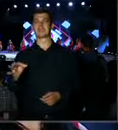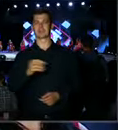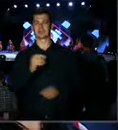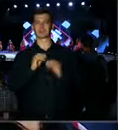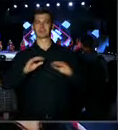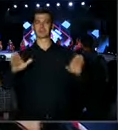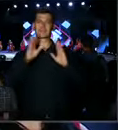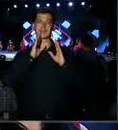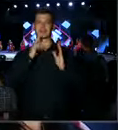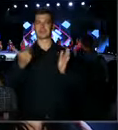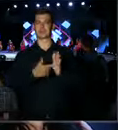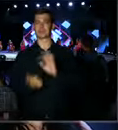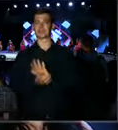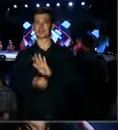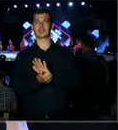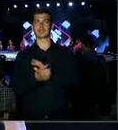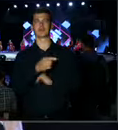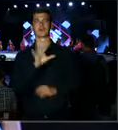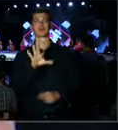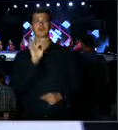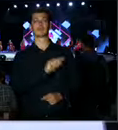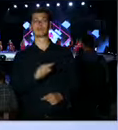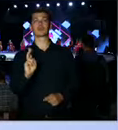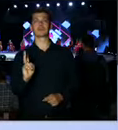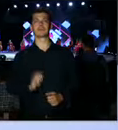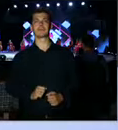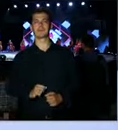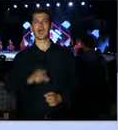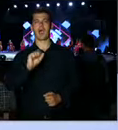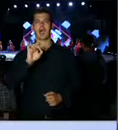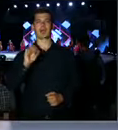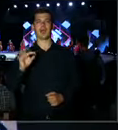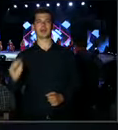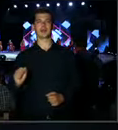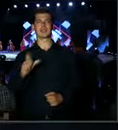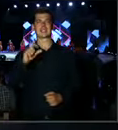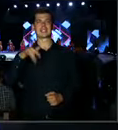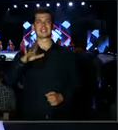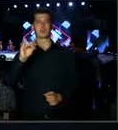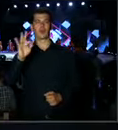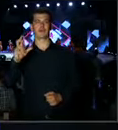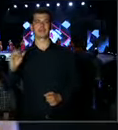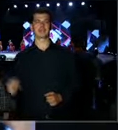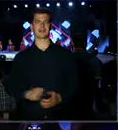Społecznościowych 2016 została Agata Cybuchowska!